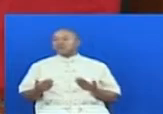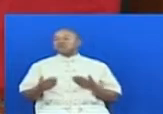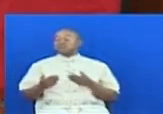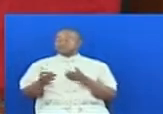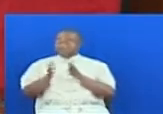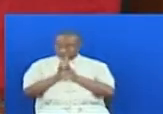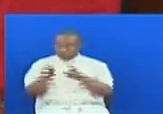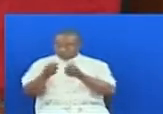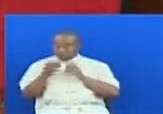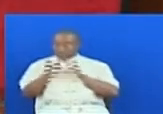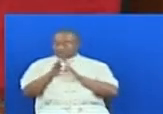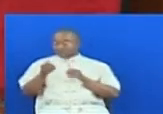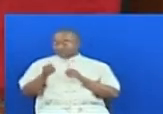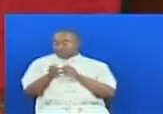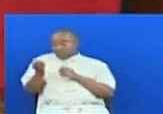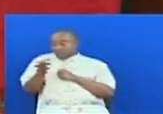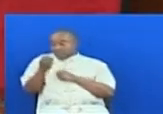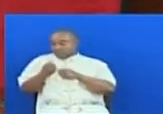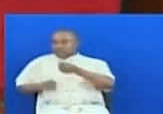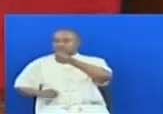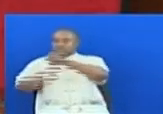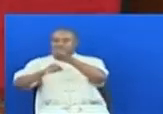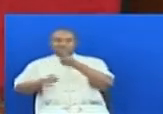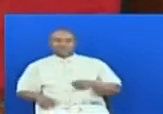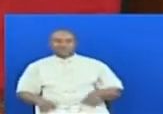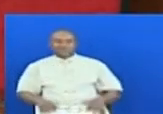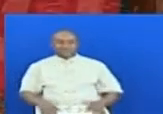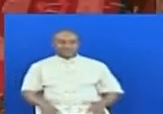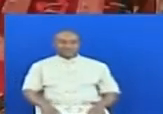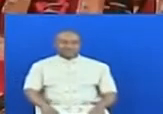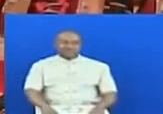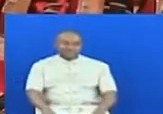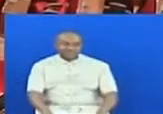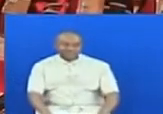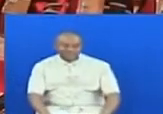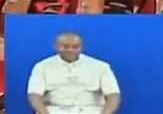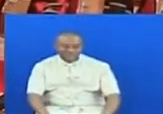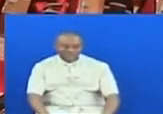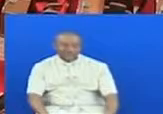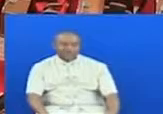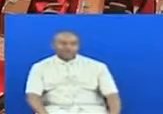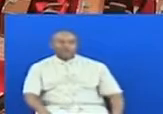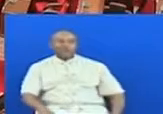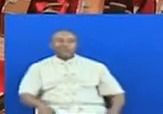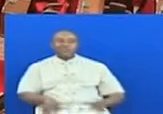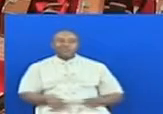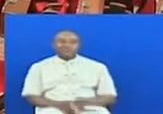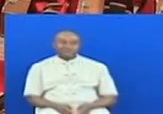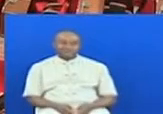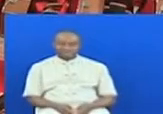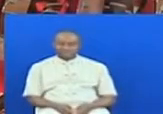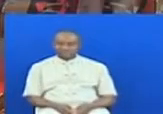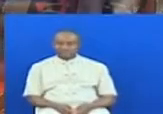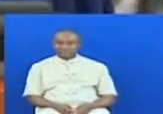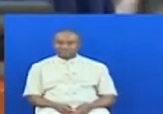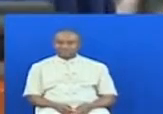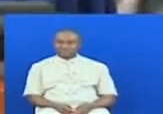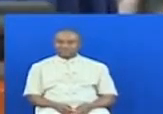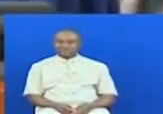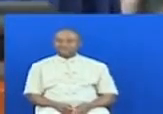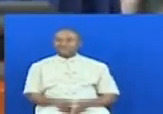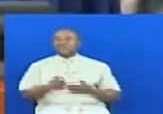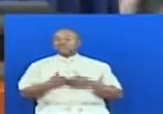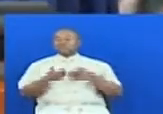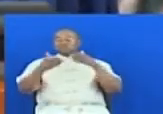hii. Kwa hayo machache, naunga mkono hoja 100%. Asante sana. Asante sana. Mheshimiwa Hasna